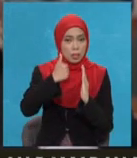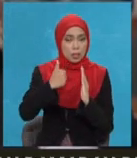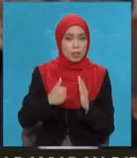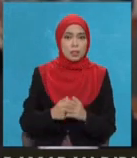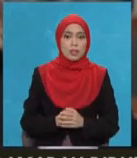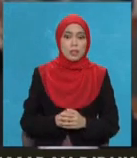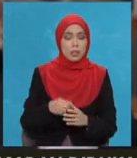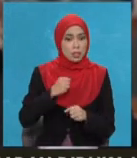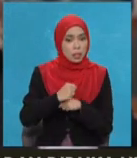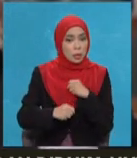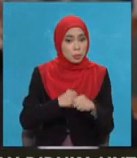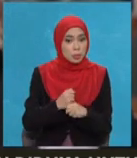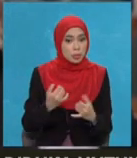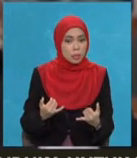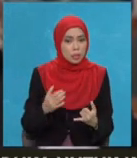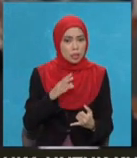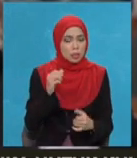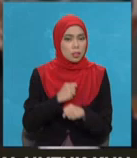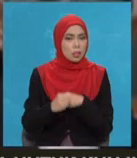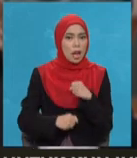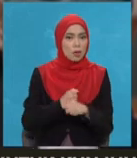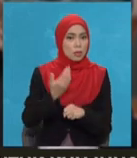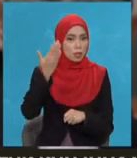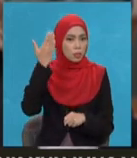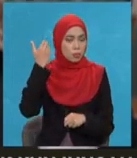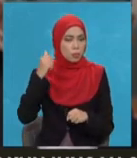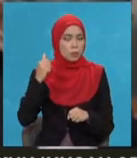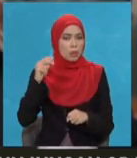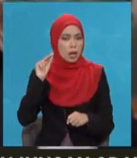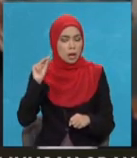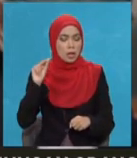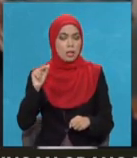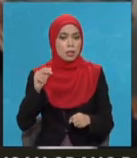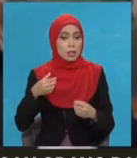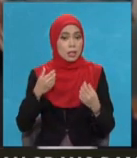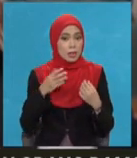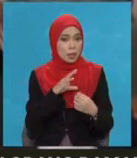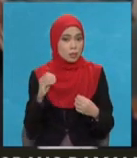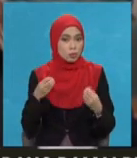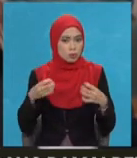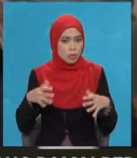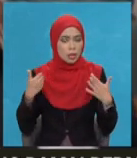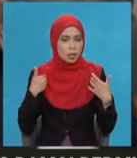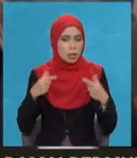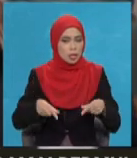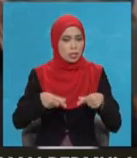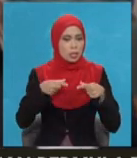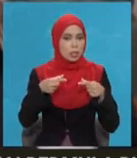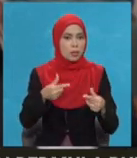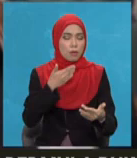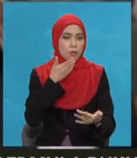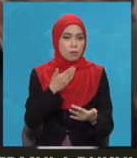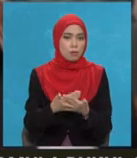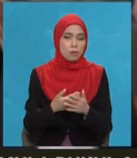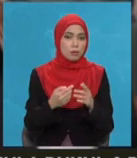juga pada tahun-tahun yang lalu akan dan telah memberi banyak manfaat kepada semua lapisan rakyat di negara ini